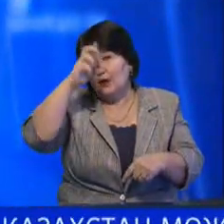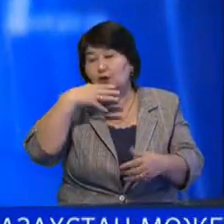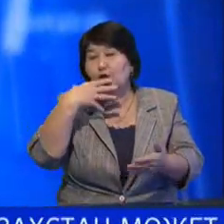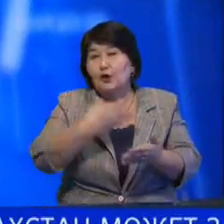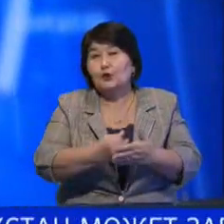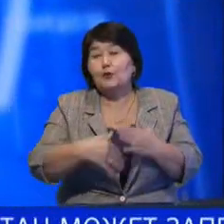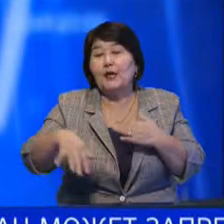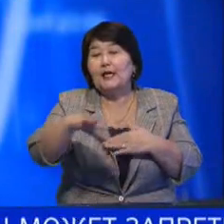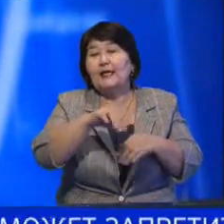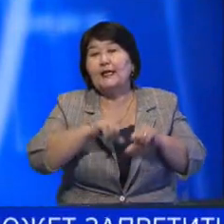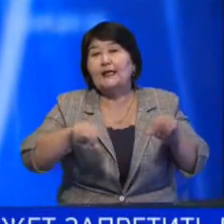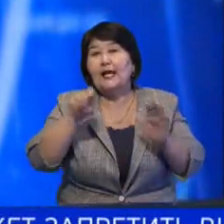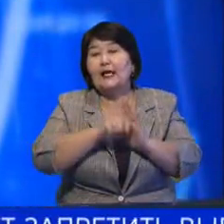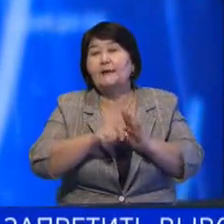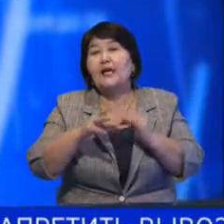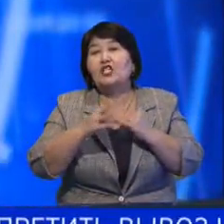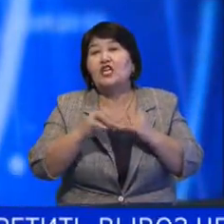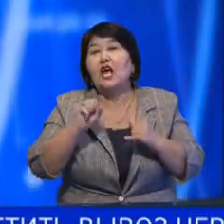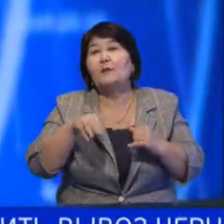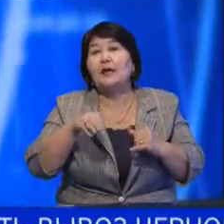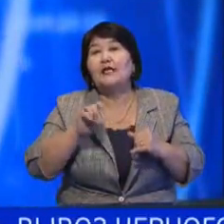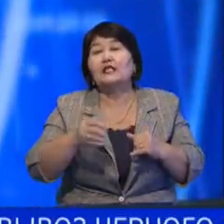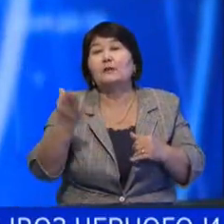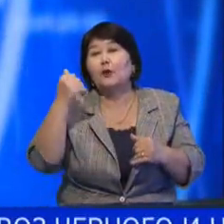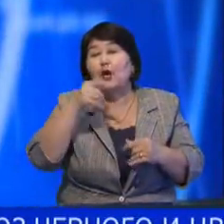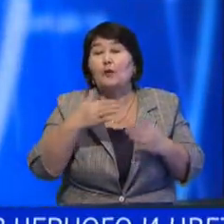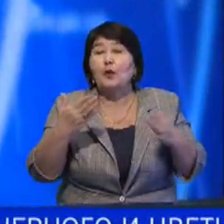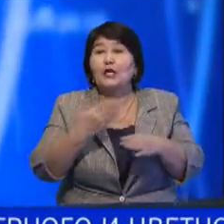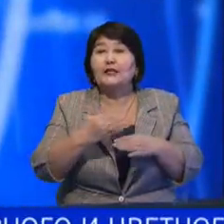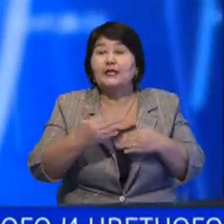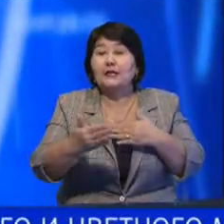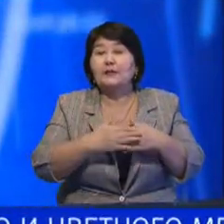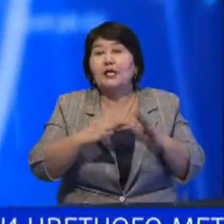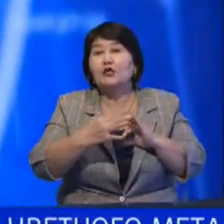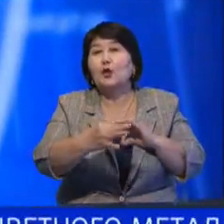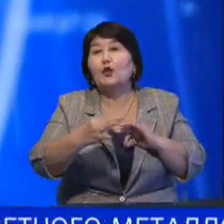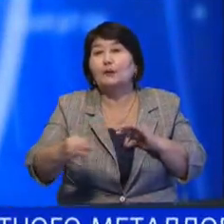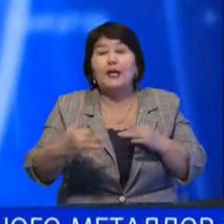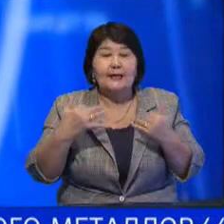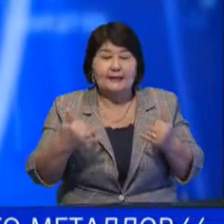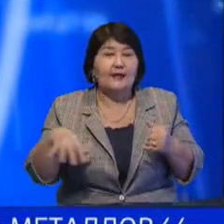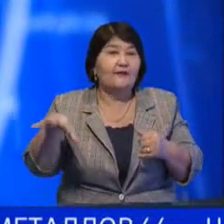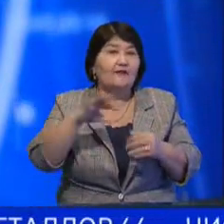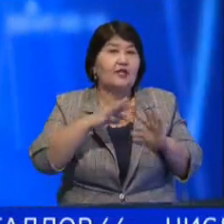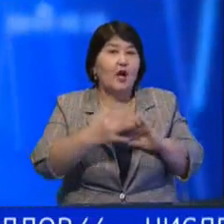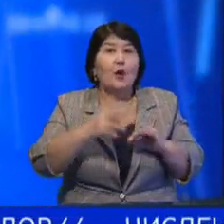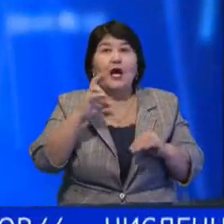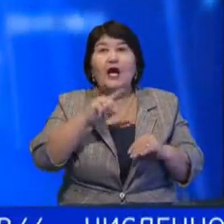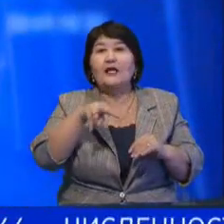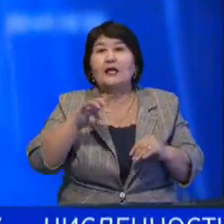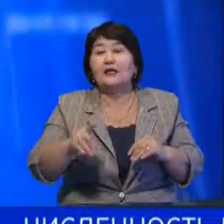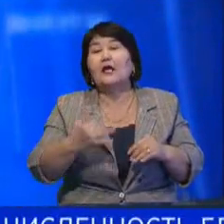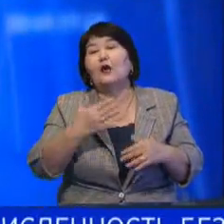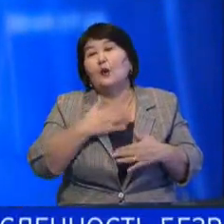собственность региональной комиссии жира манат в прошлом году большая их часть близ населённых пунктов сегодня во всех аулах